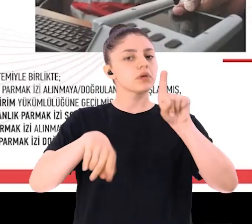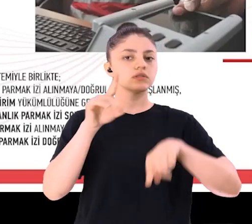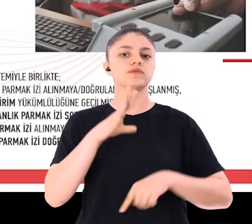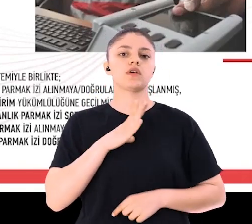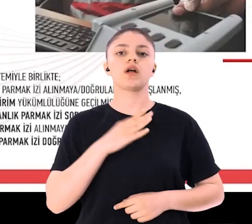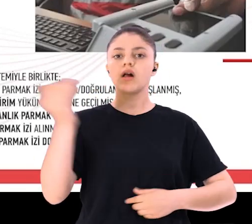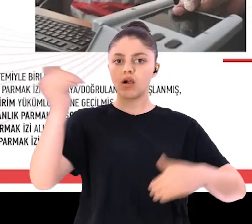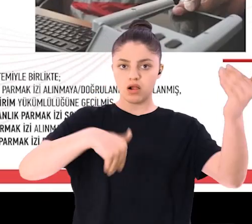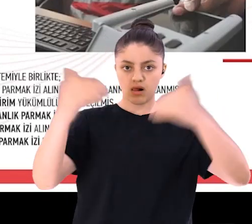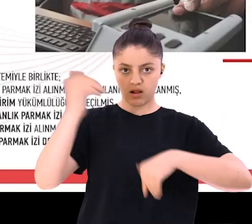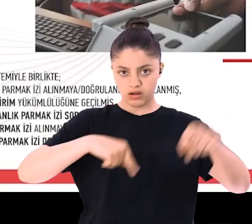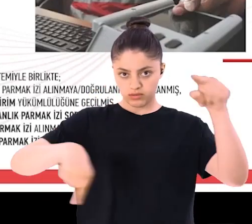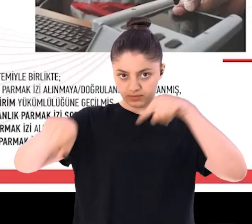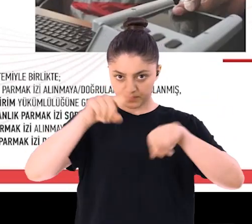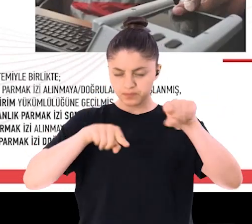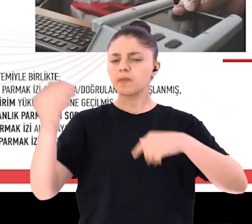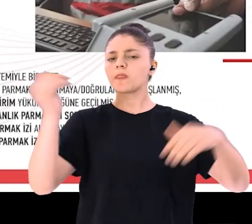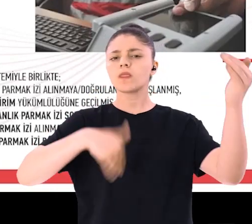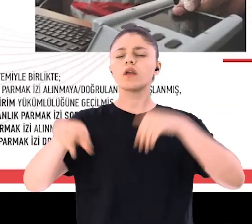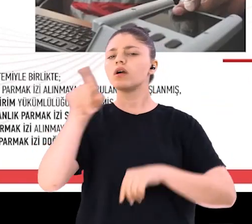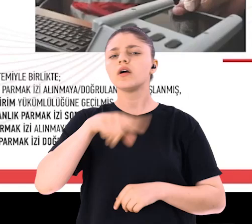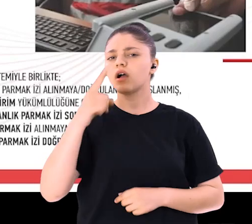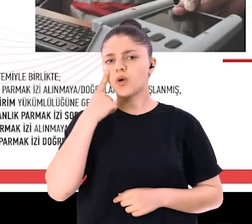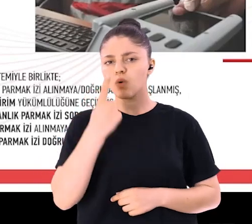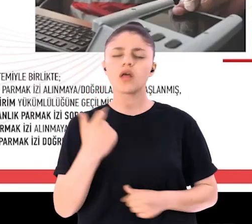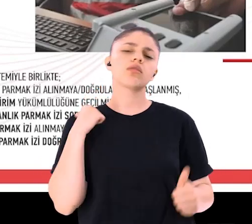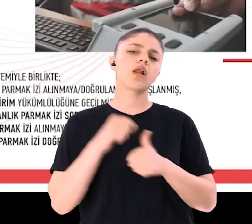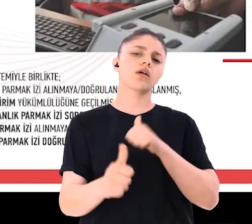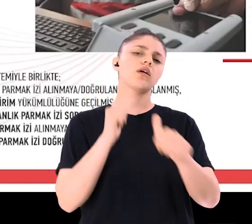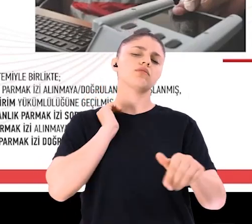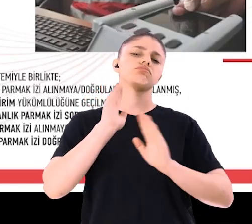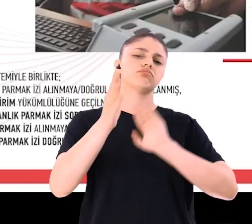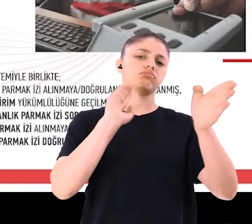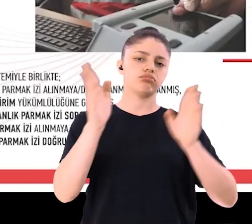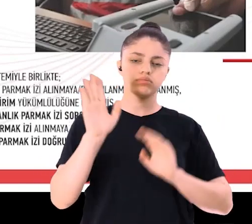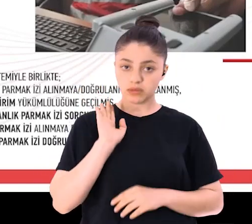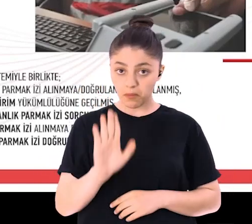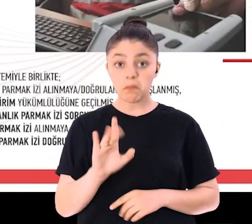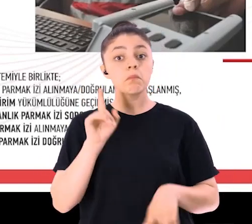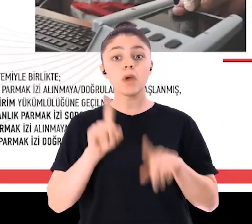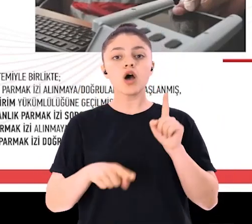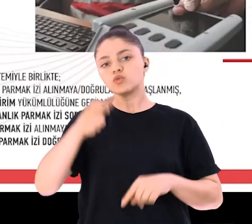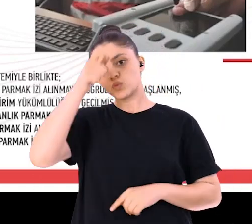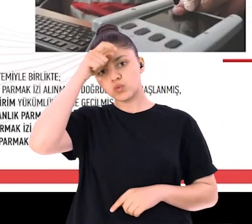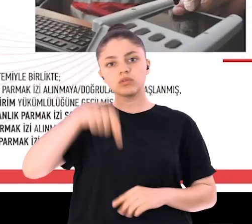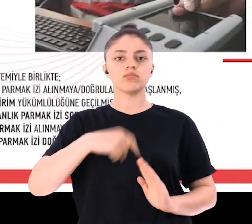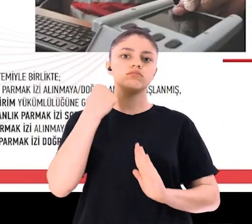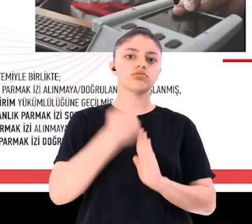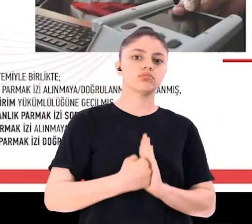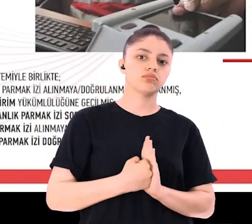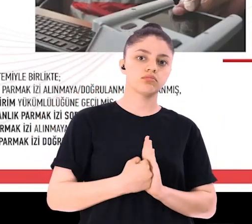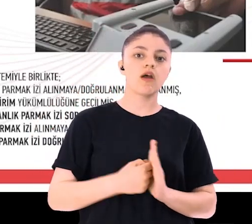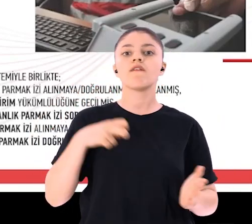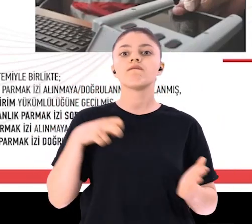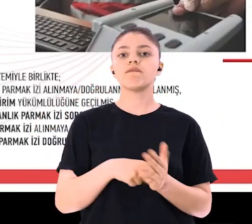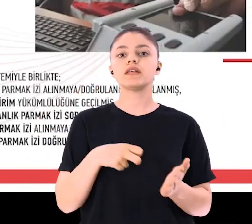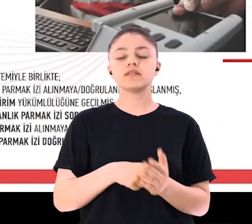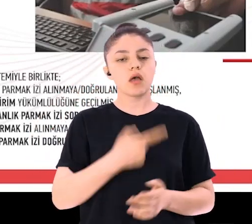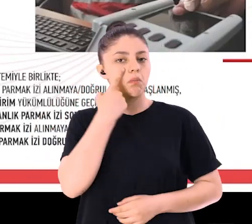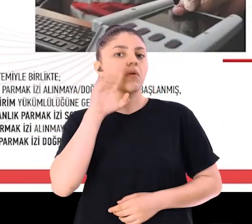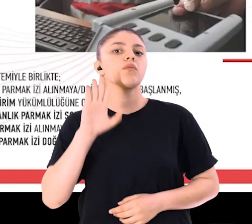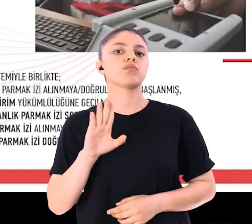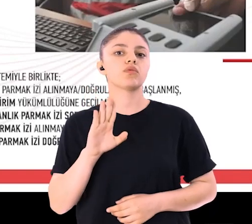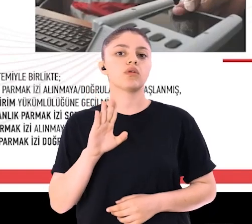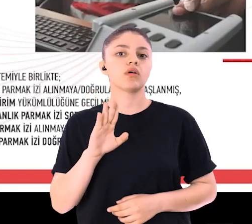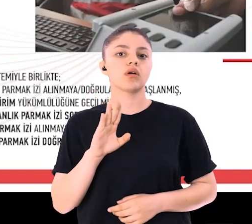ülkeler var. Buradan gelenler var. Gelenlerin bir kısmı çok doğal olarak geri dönüyor. Ama bir kısmı da Türkiye'de kalıyor. Vizesini ihlal